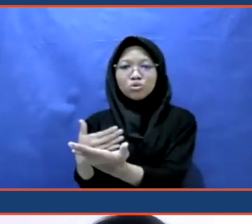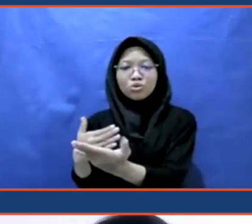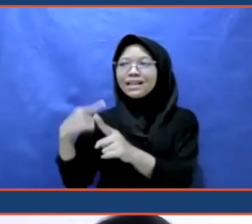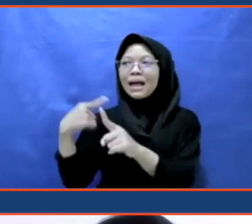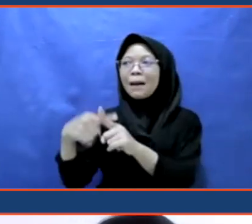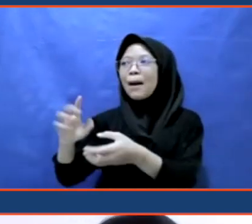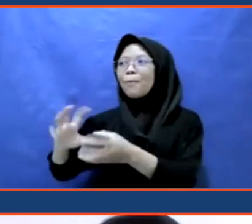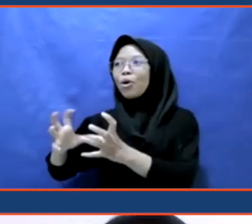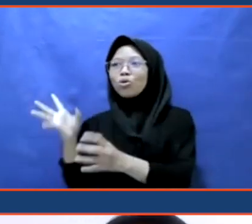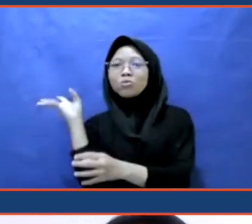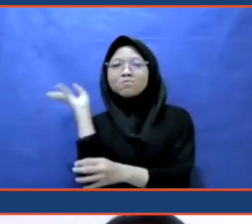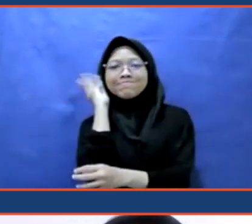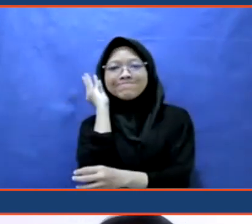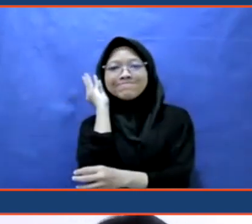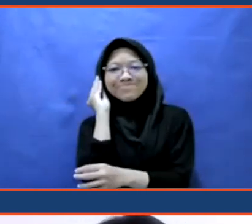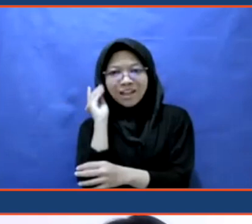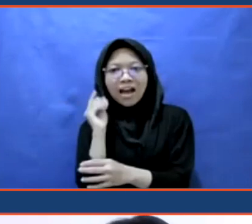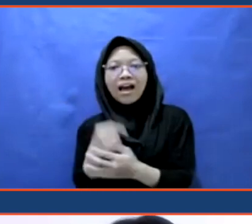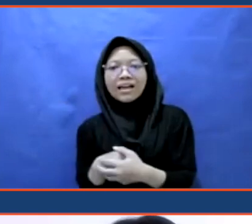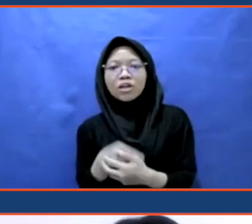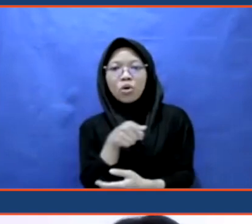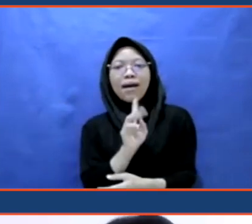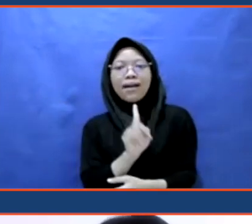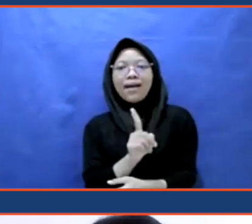kira-kira itu latar belakang yang